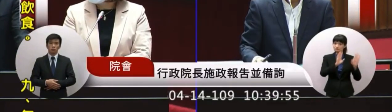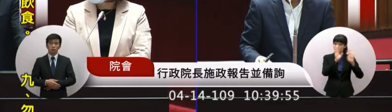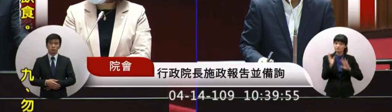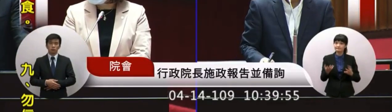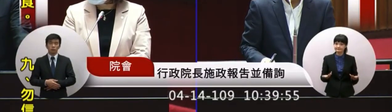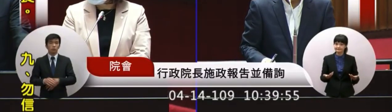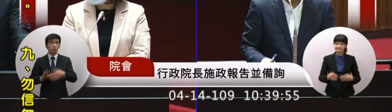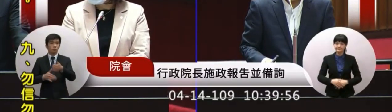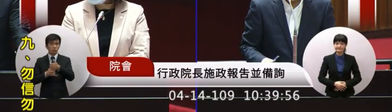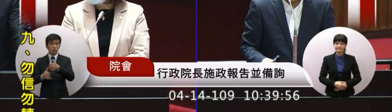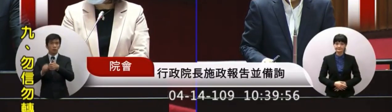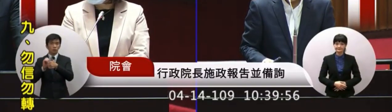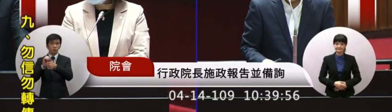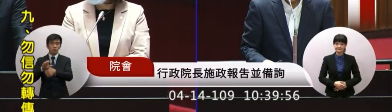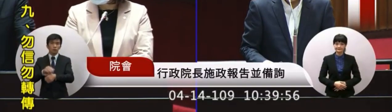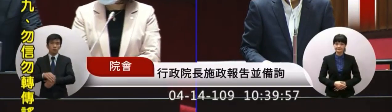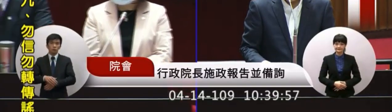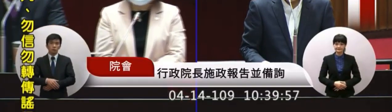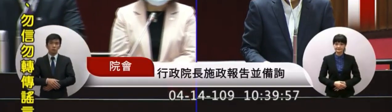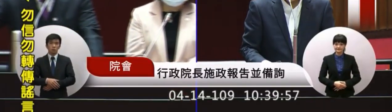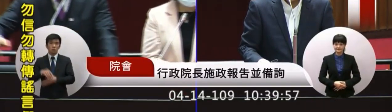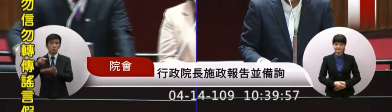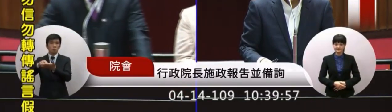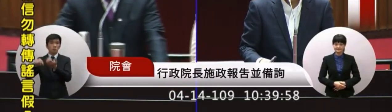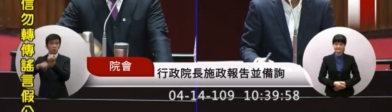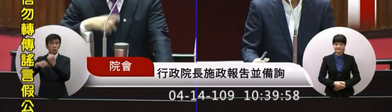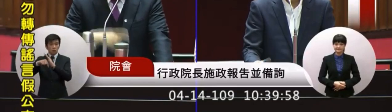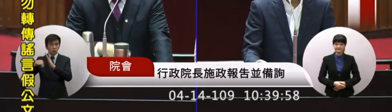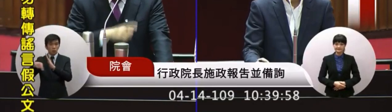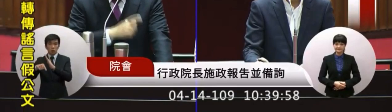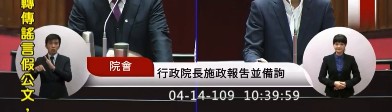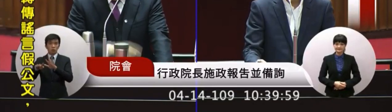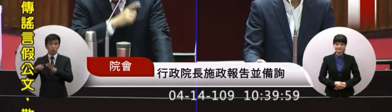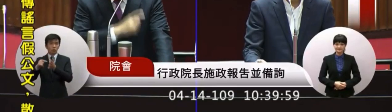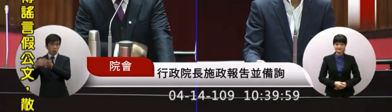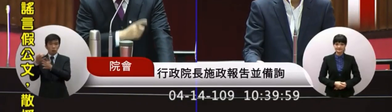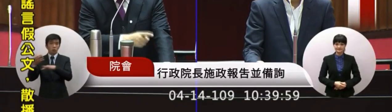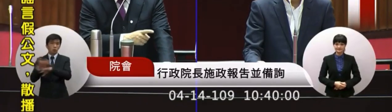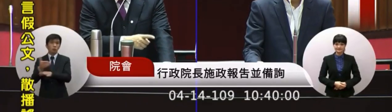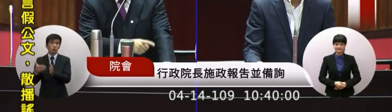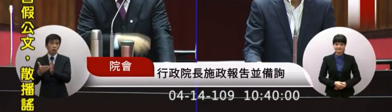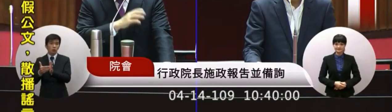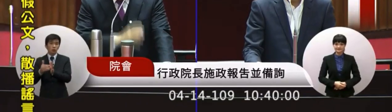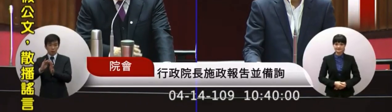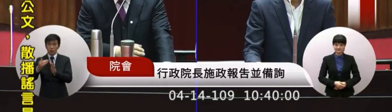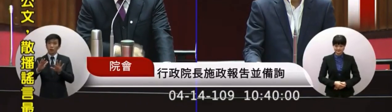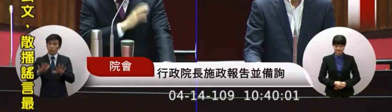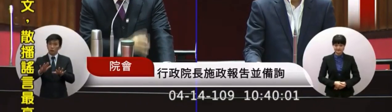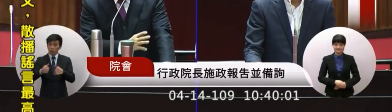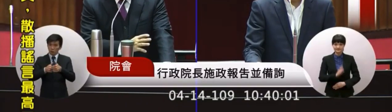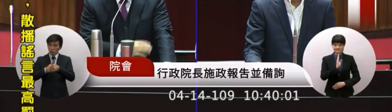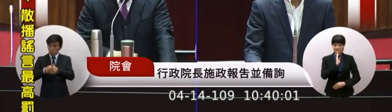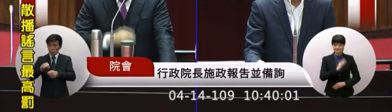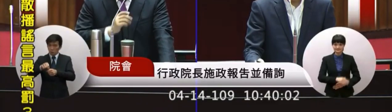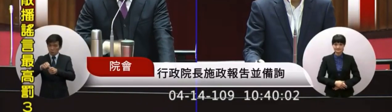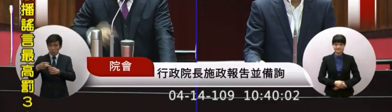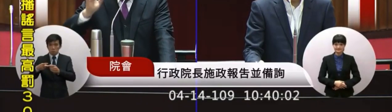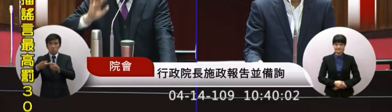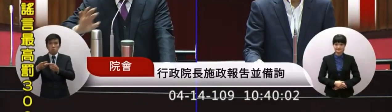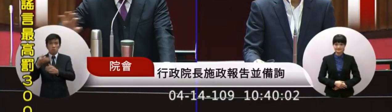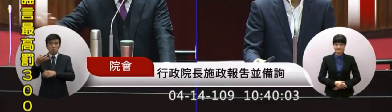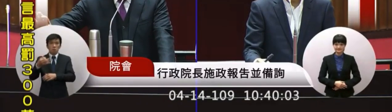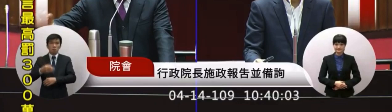员，这相关贵院已经通过预算，那现在我们还又在追加预算更多。